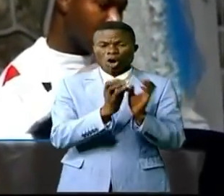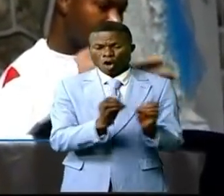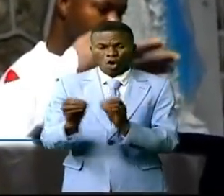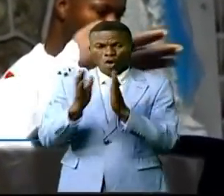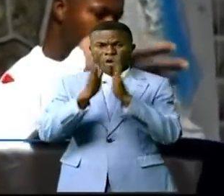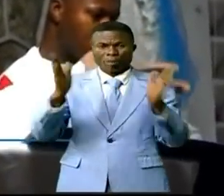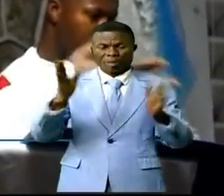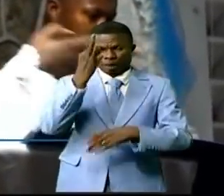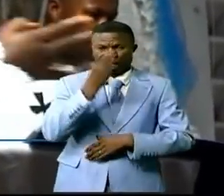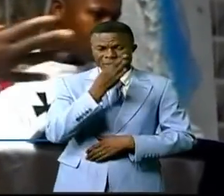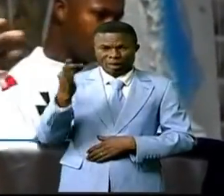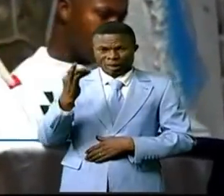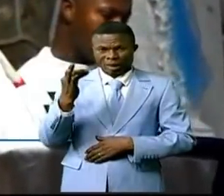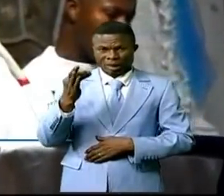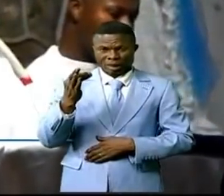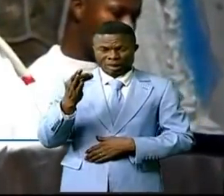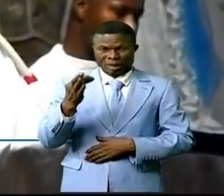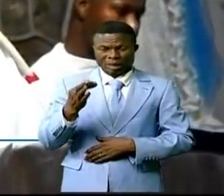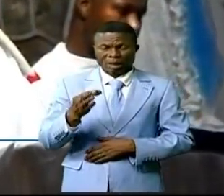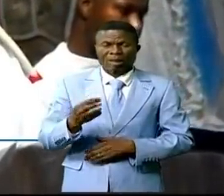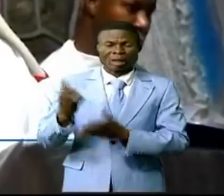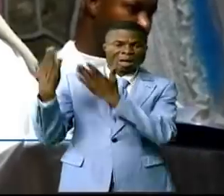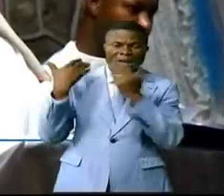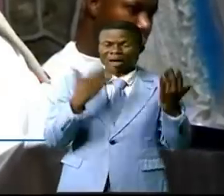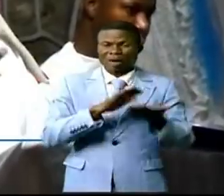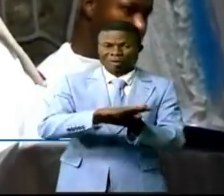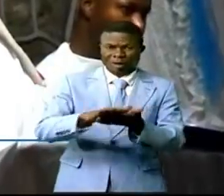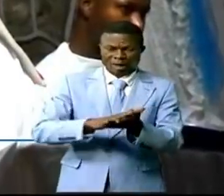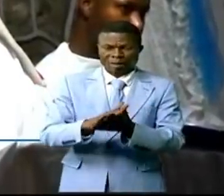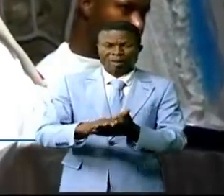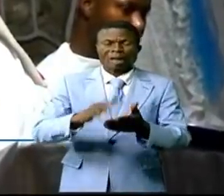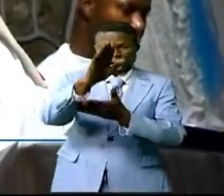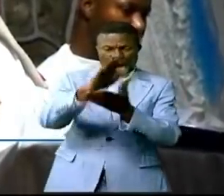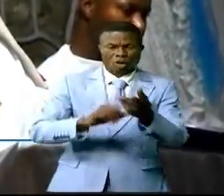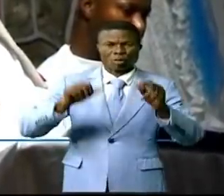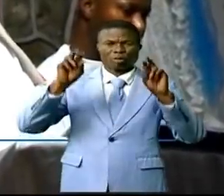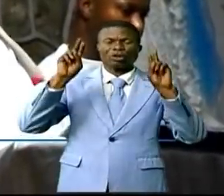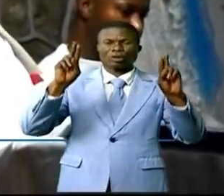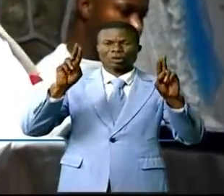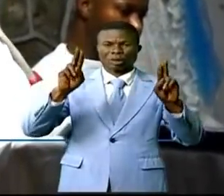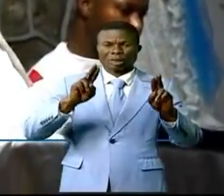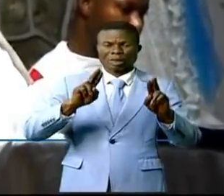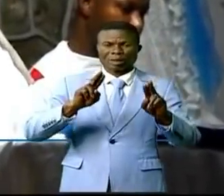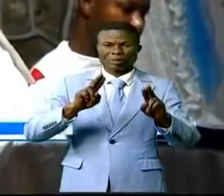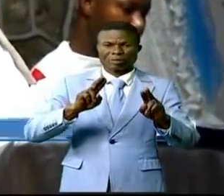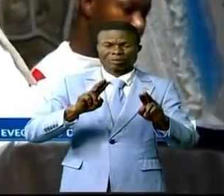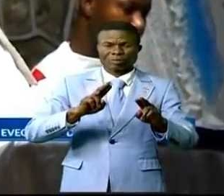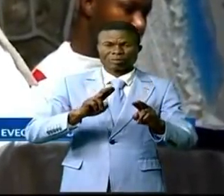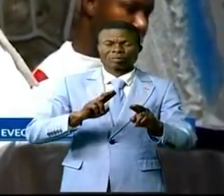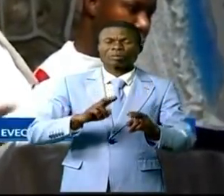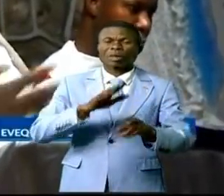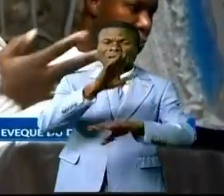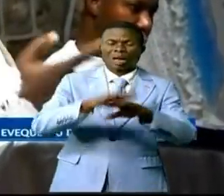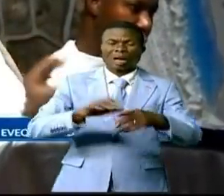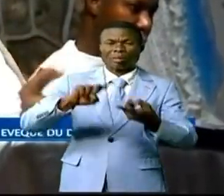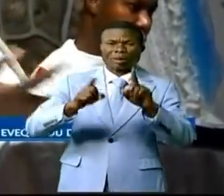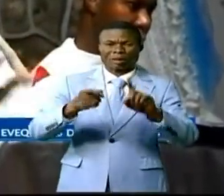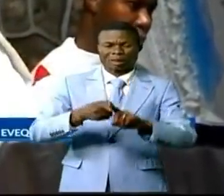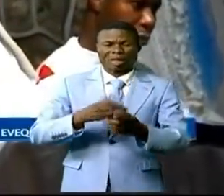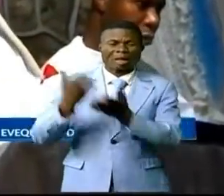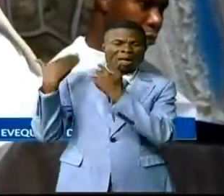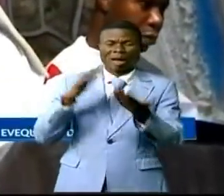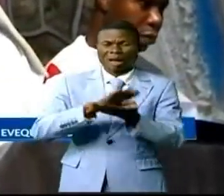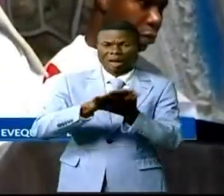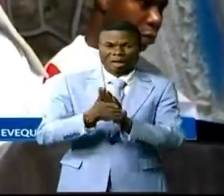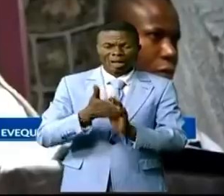l'Eucharistie, nous allons laver les pieds. Comme Jésus avait mis la tenue des serviteurs et il a lavé les pieds de